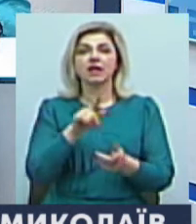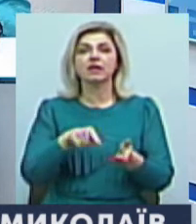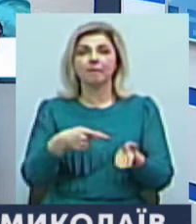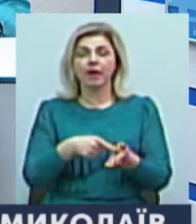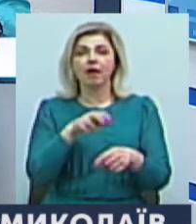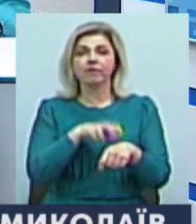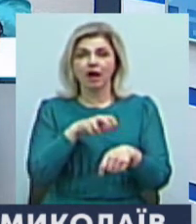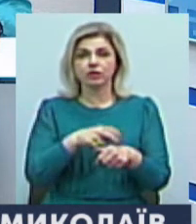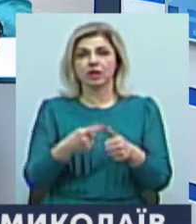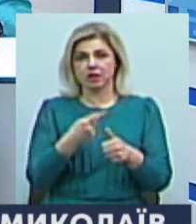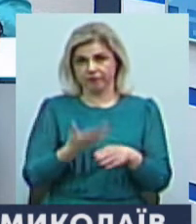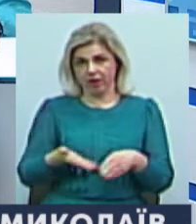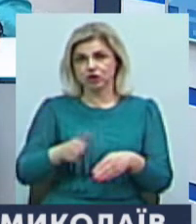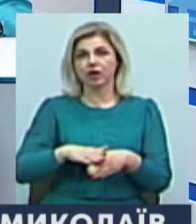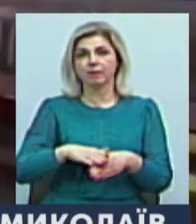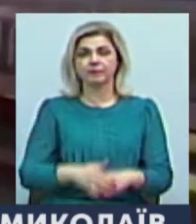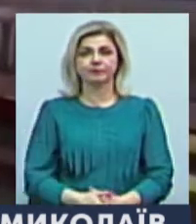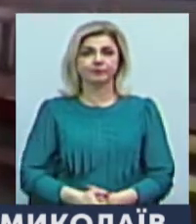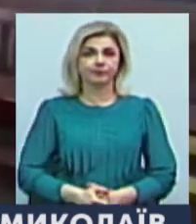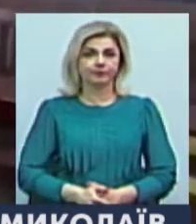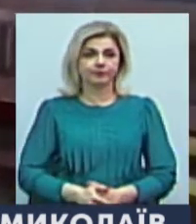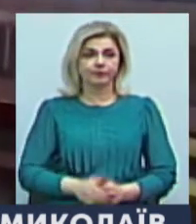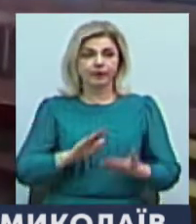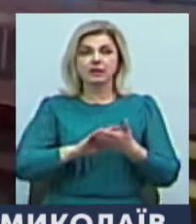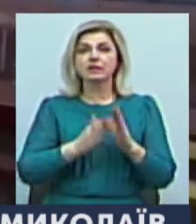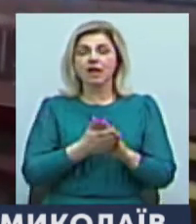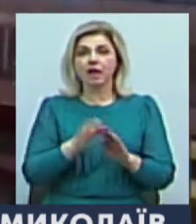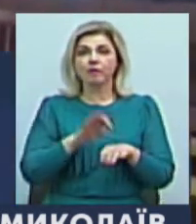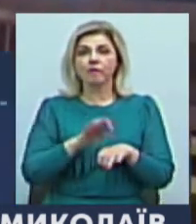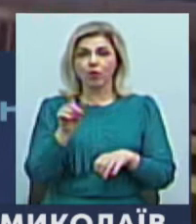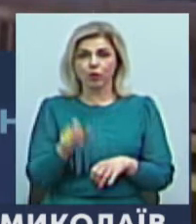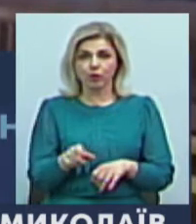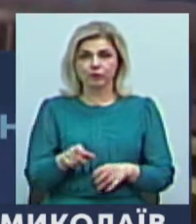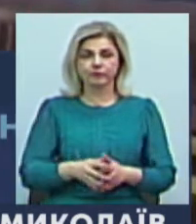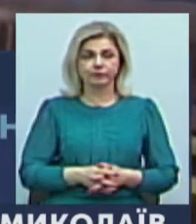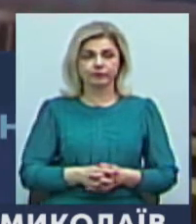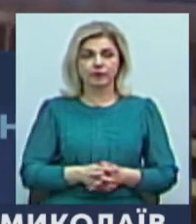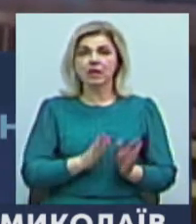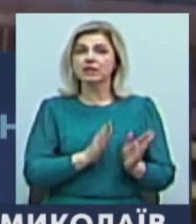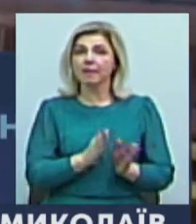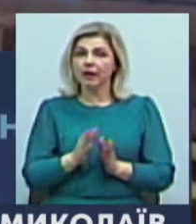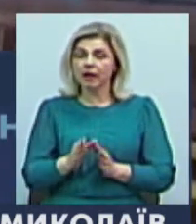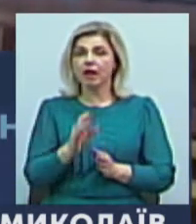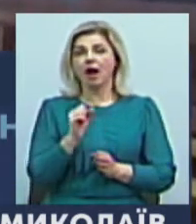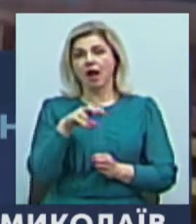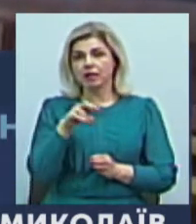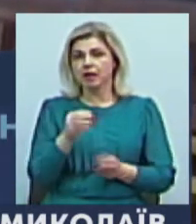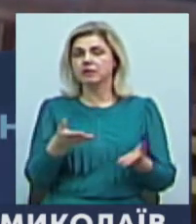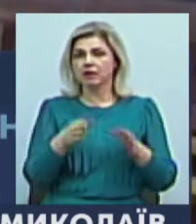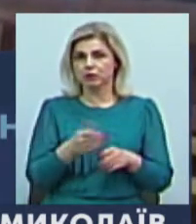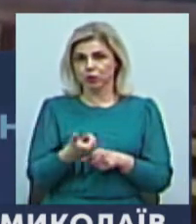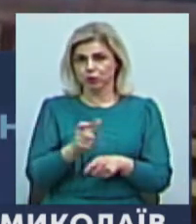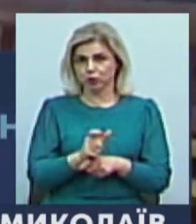медики називають важким. Стан хворого стабільний, але залишається дуже